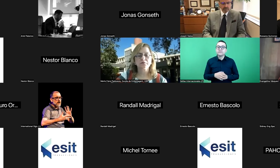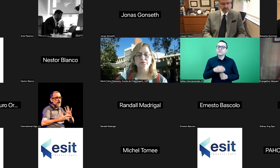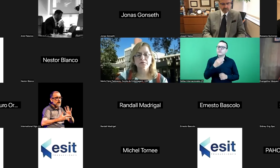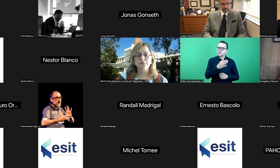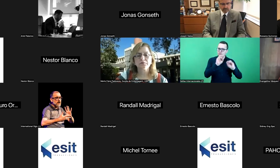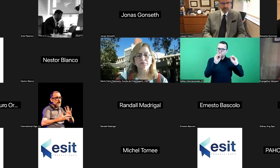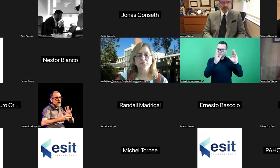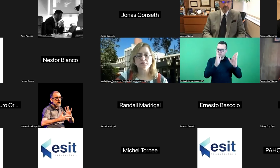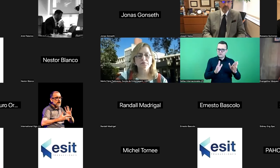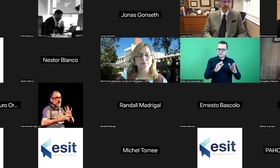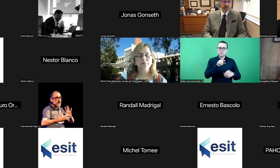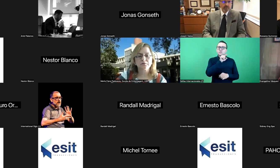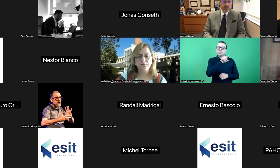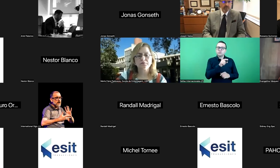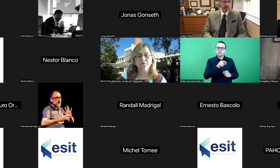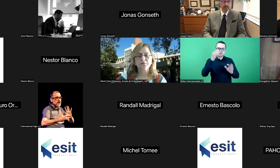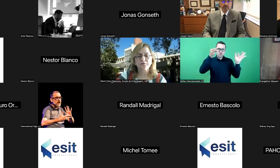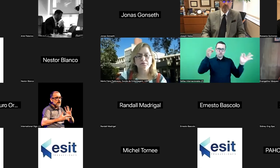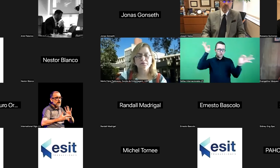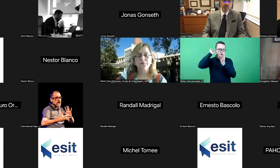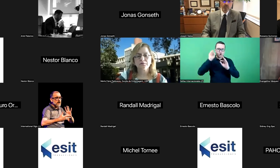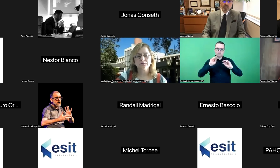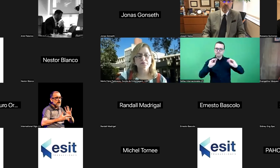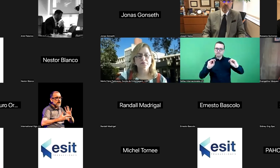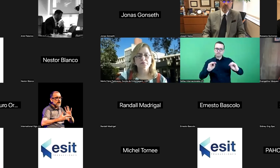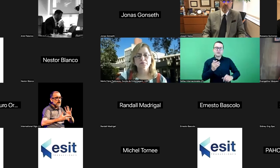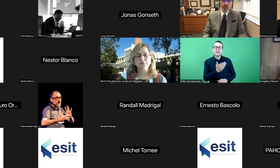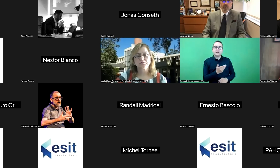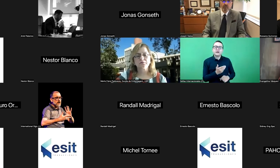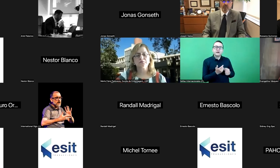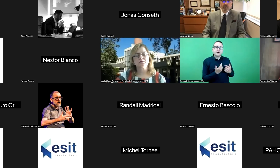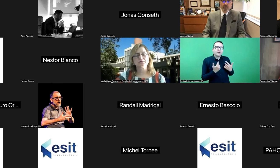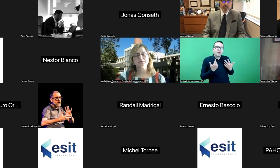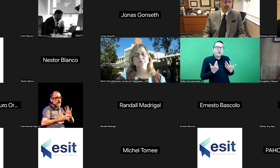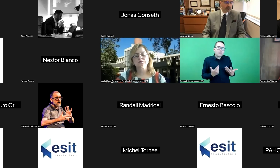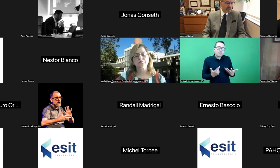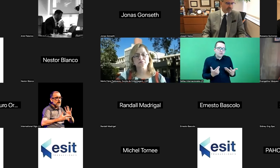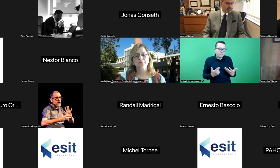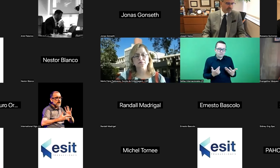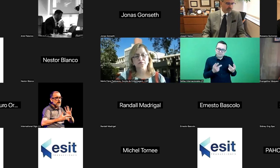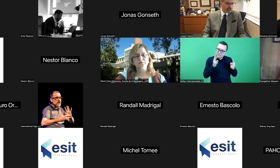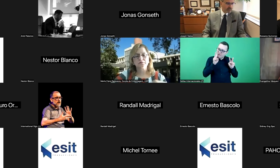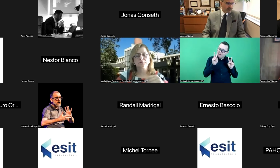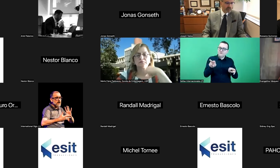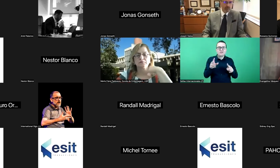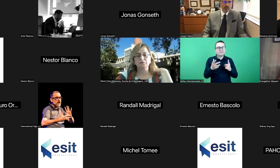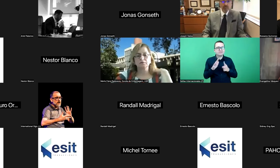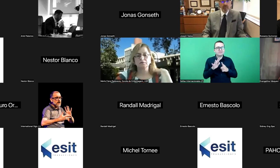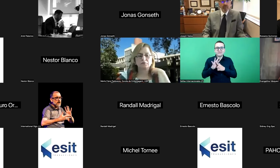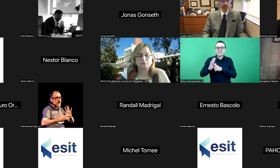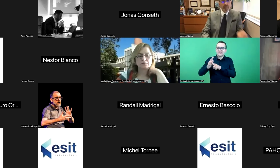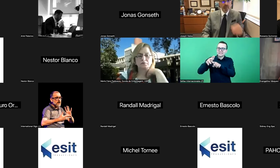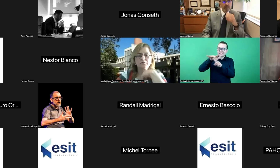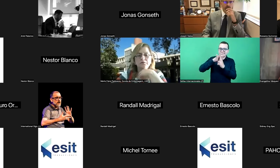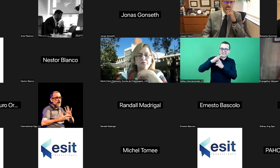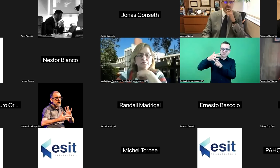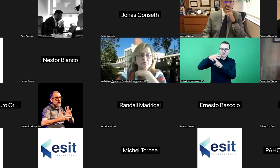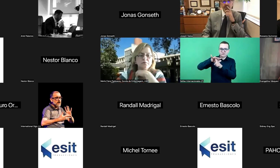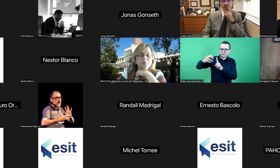Donc, dans votre rôle d'enseignante, comment nous interpelle, nous motive cette